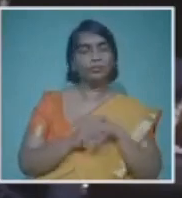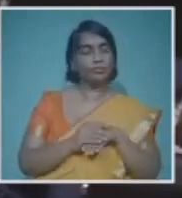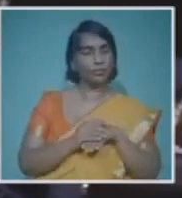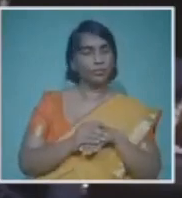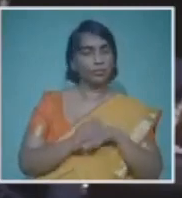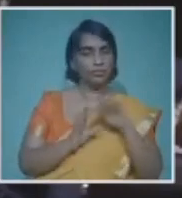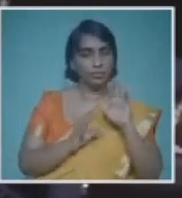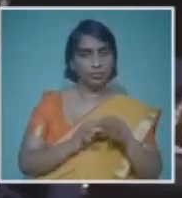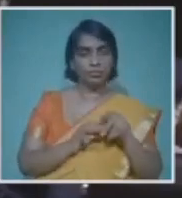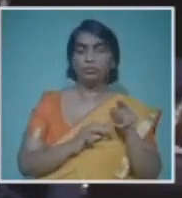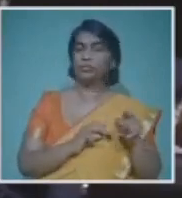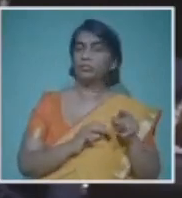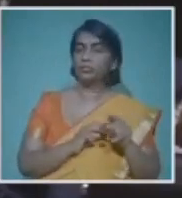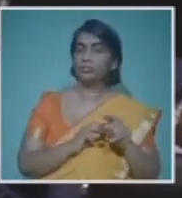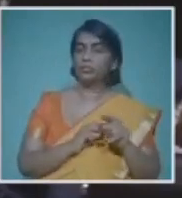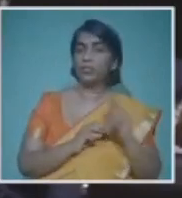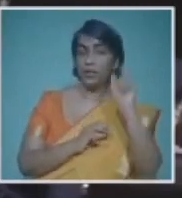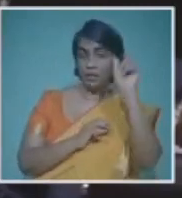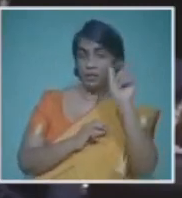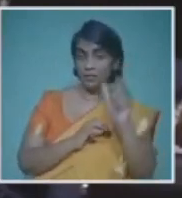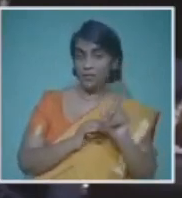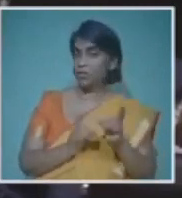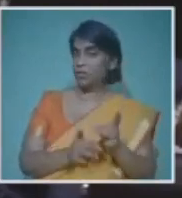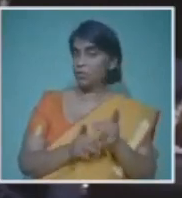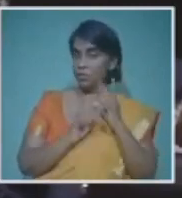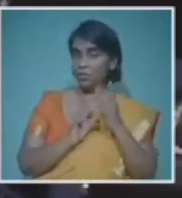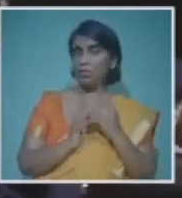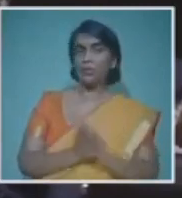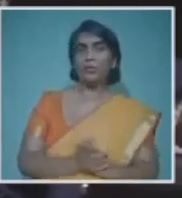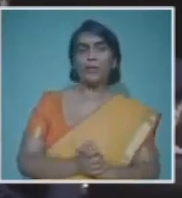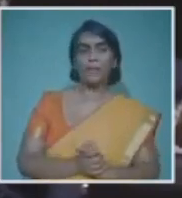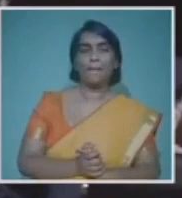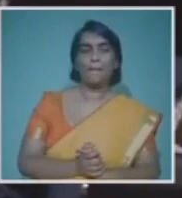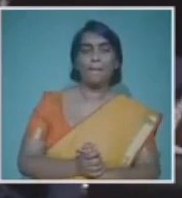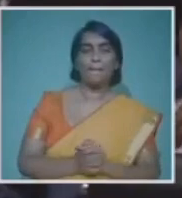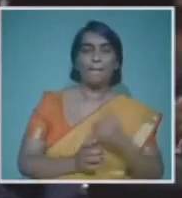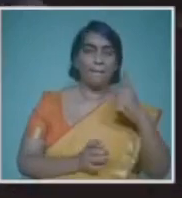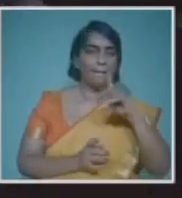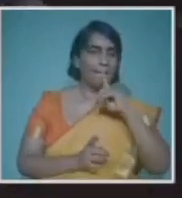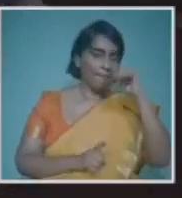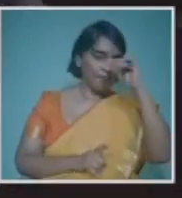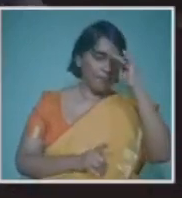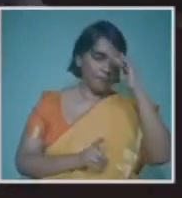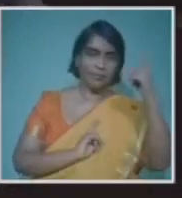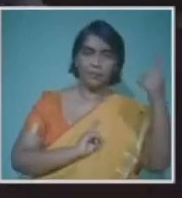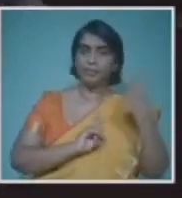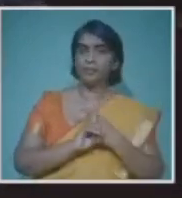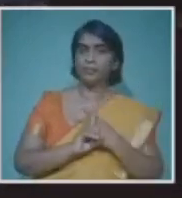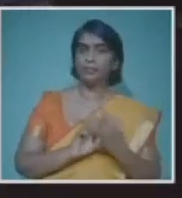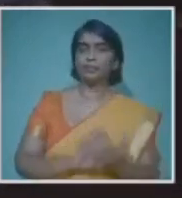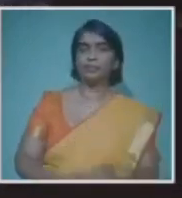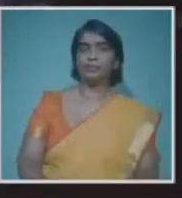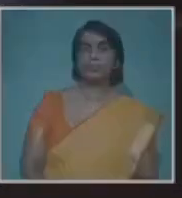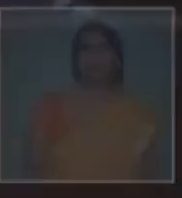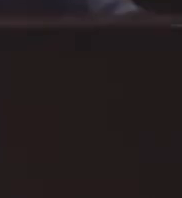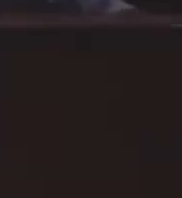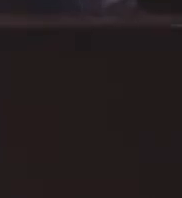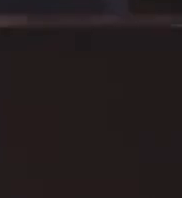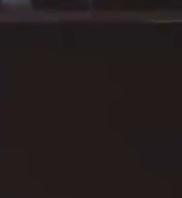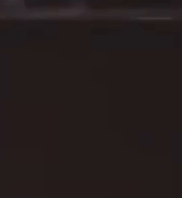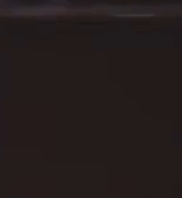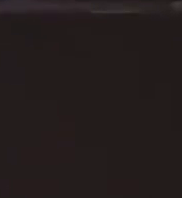තිබෙන විෂයන්ට අදාළව ගත්තොත් කරු කතා ඕඩර් ප්ලීස් ඩෙපියුටි ස්පීකර් විල් ටේක් ද චේර්.